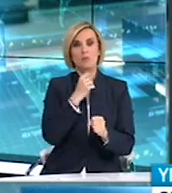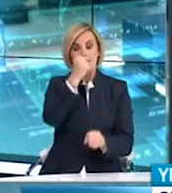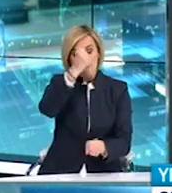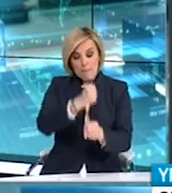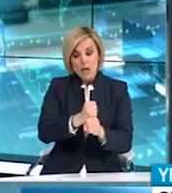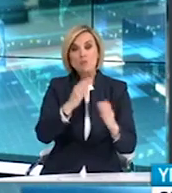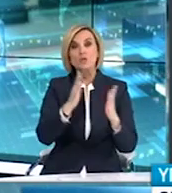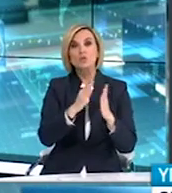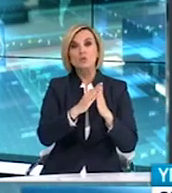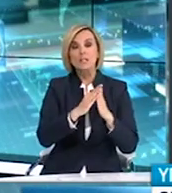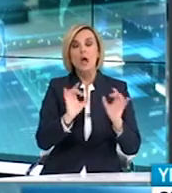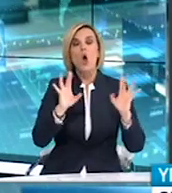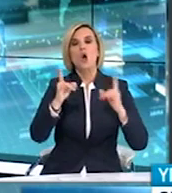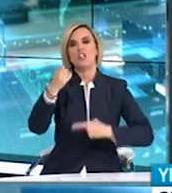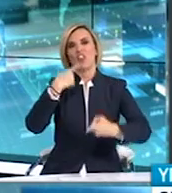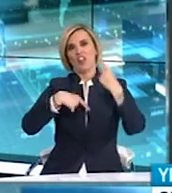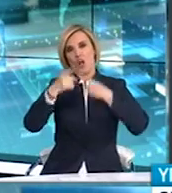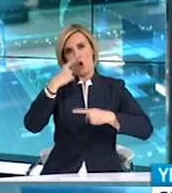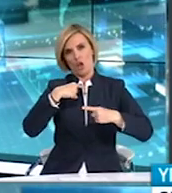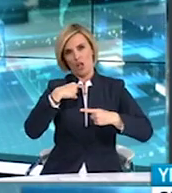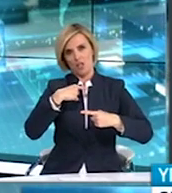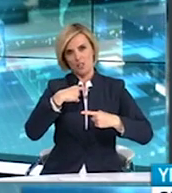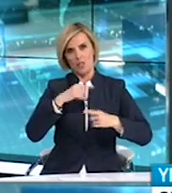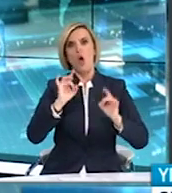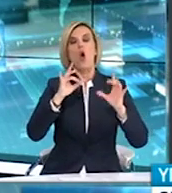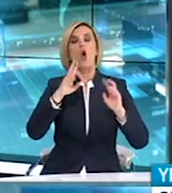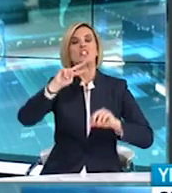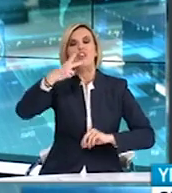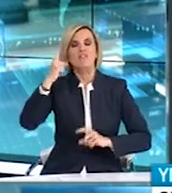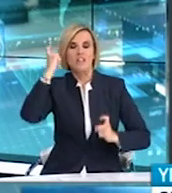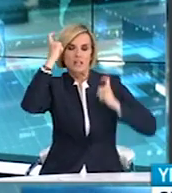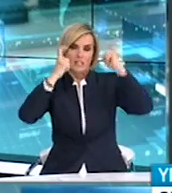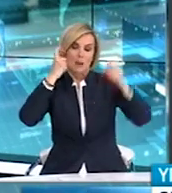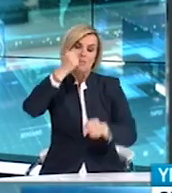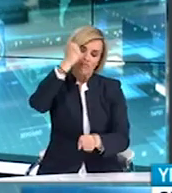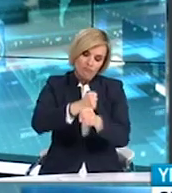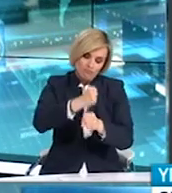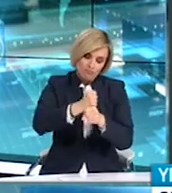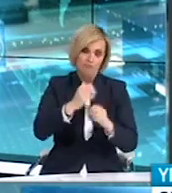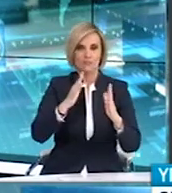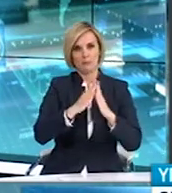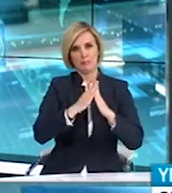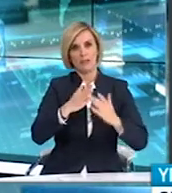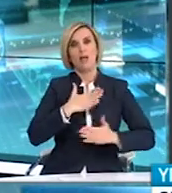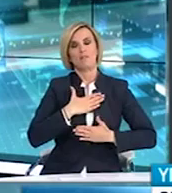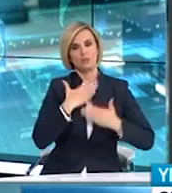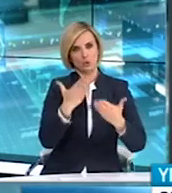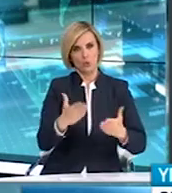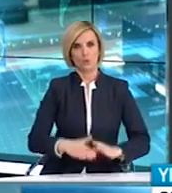σπίτι. Χωρίς δικαιολογίες, χωρίς εκπτώσεις, χωρίς δεύτερες σκέψεις, μένουμε σπίτι. Σας ευχαριστώ.